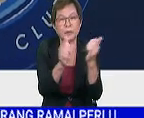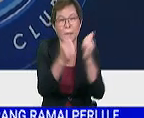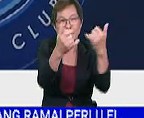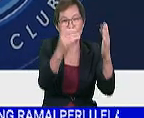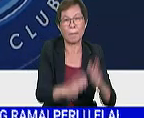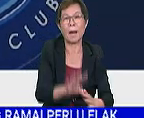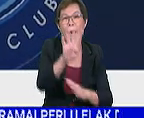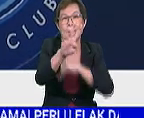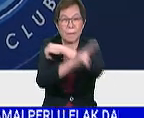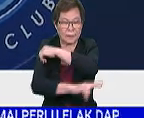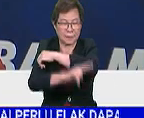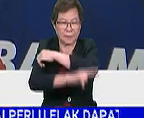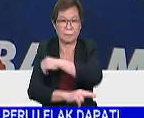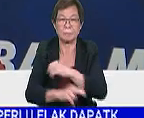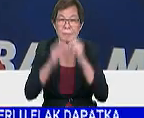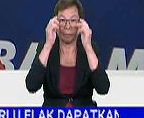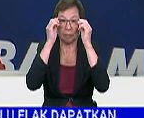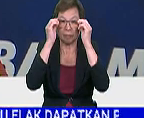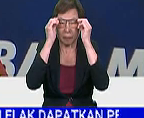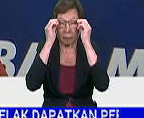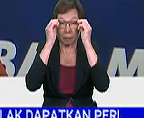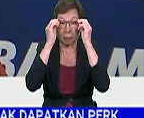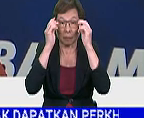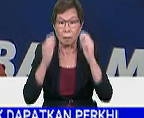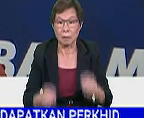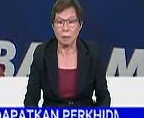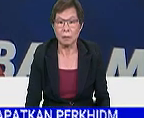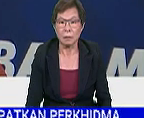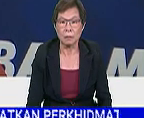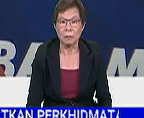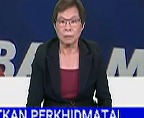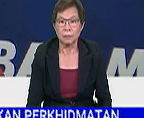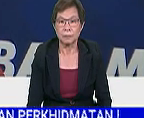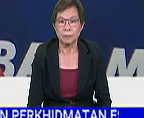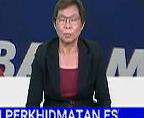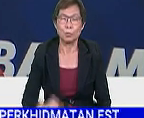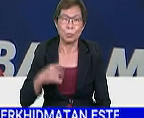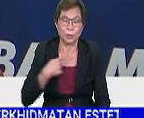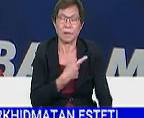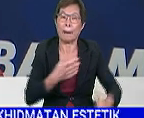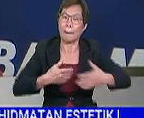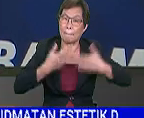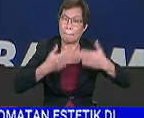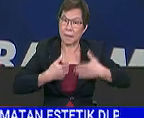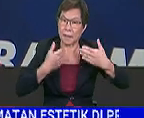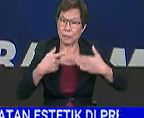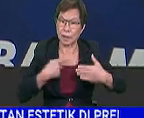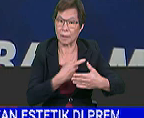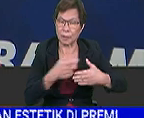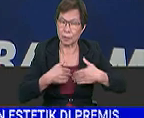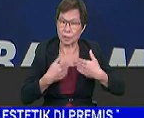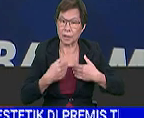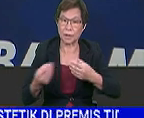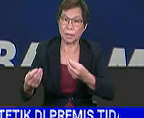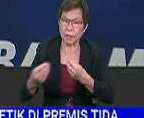pemain empat Negeri tersebut we believe that we recr the team that Um is going to